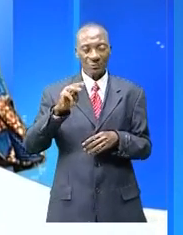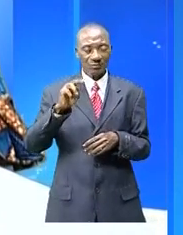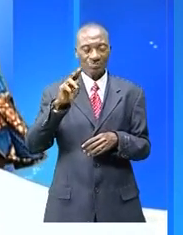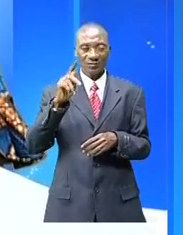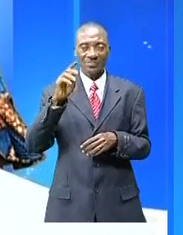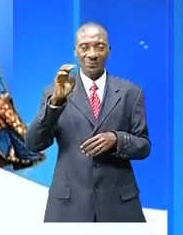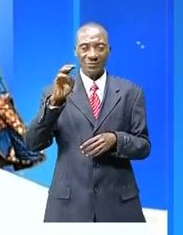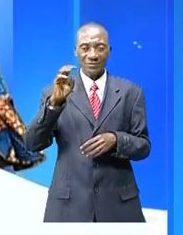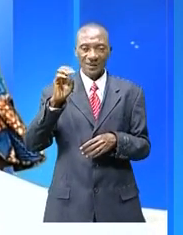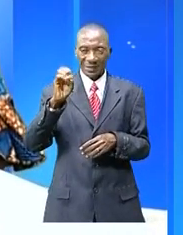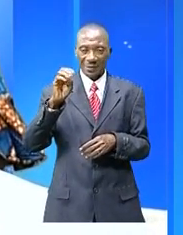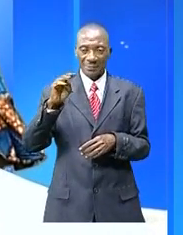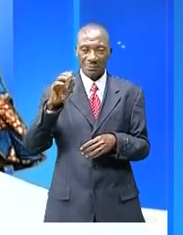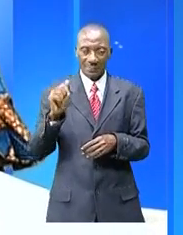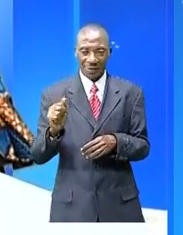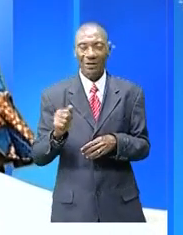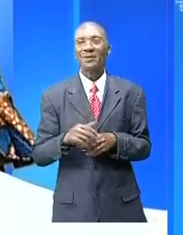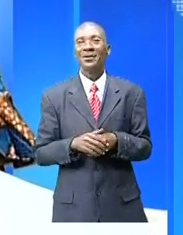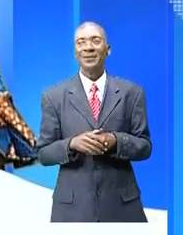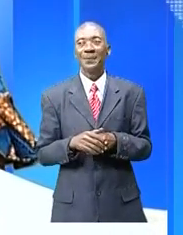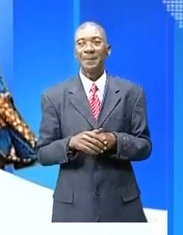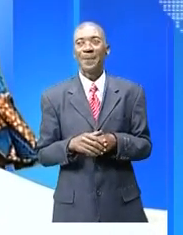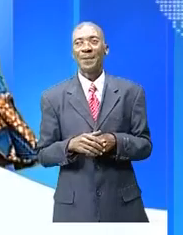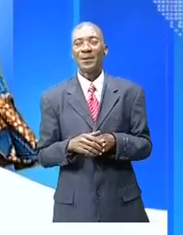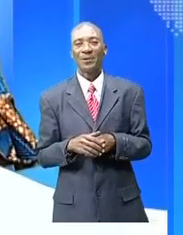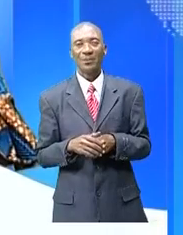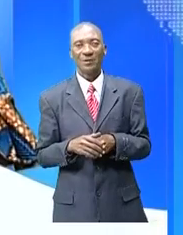Dieunonné, IG Fardessé, nous avons